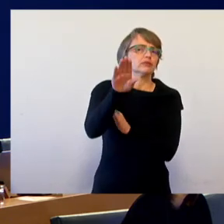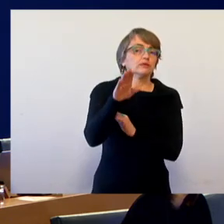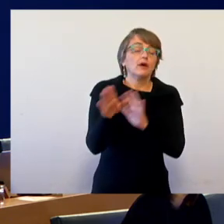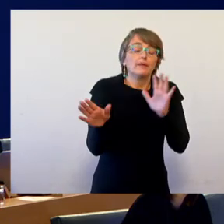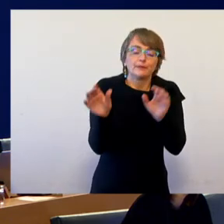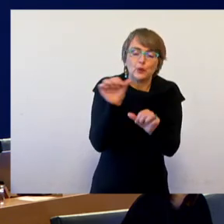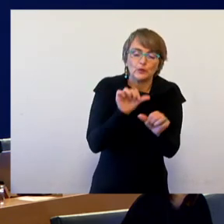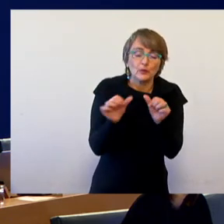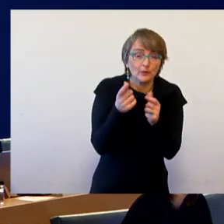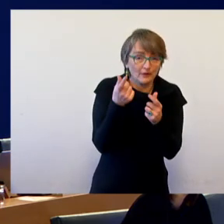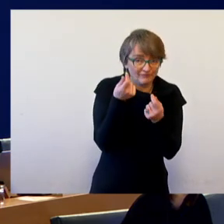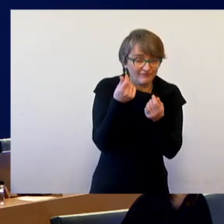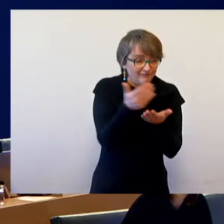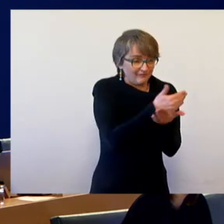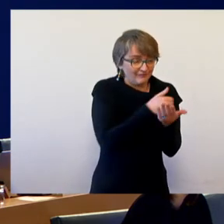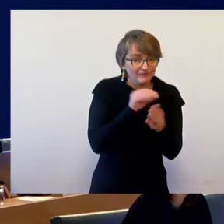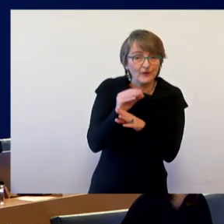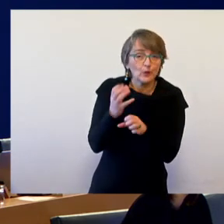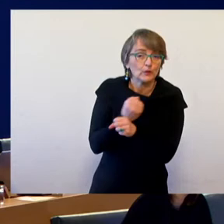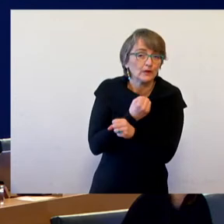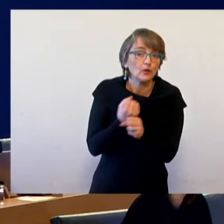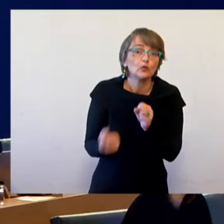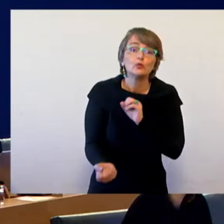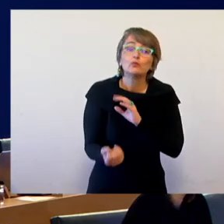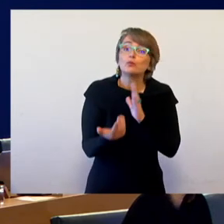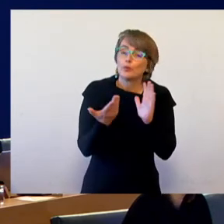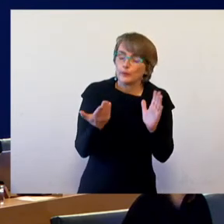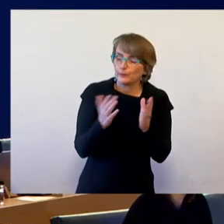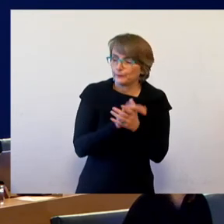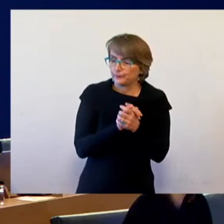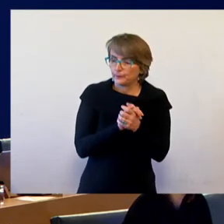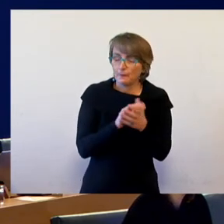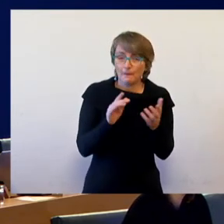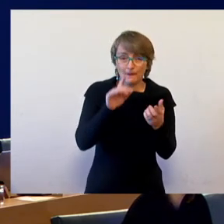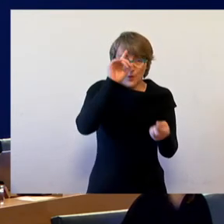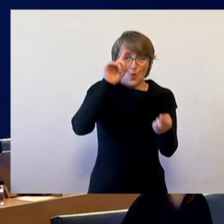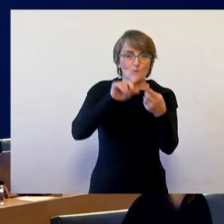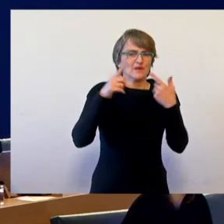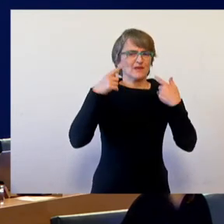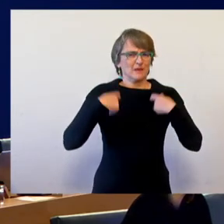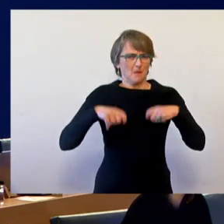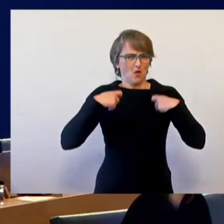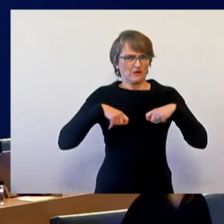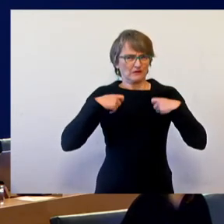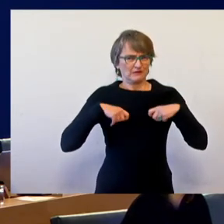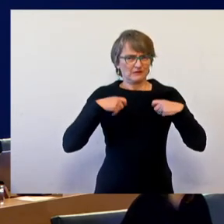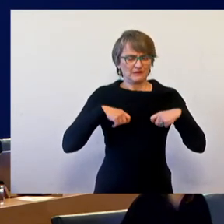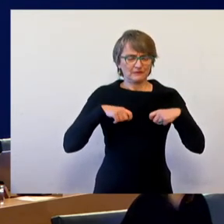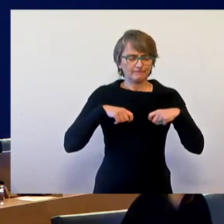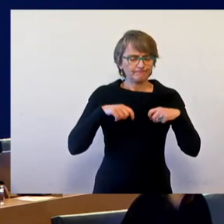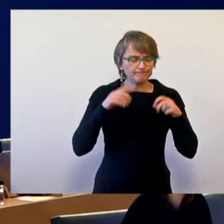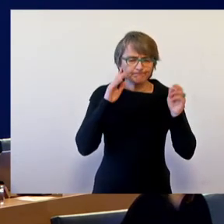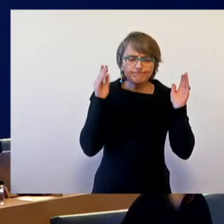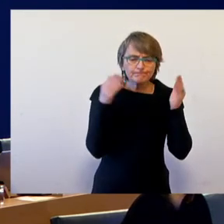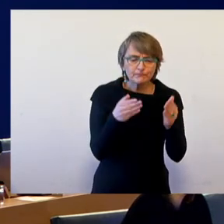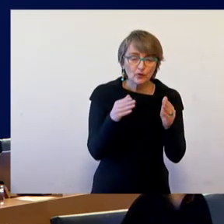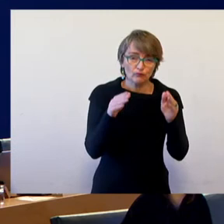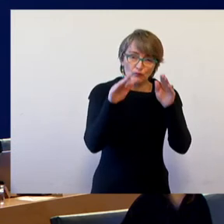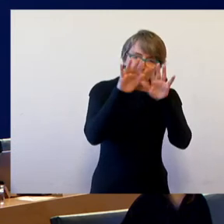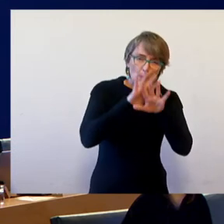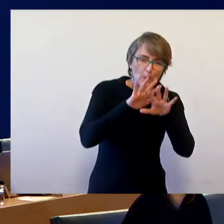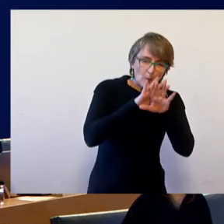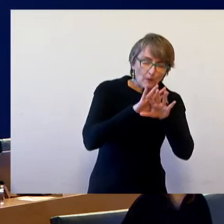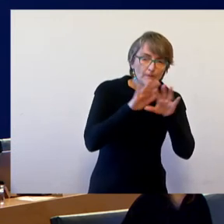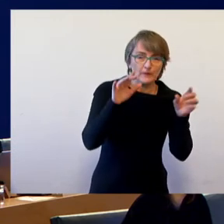Tout ça mis à part, si les objectifs de dépenses dans ce budget sont plus ou moins clairs, les objectifs